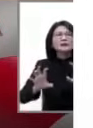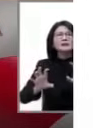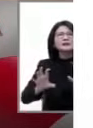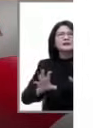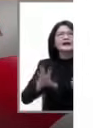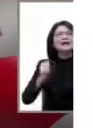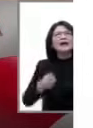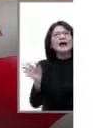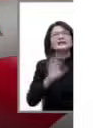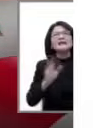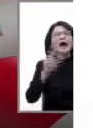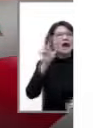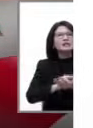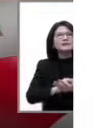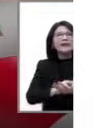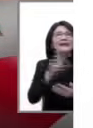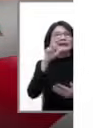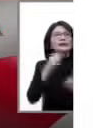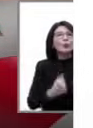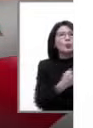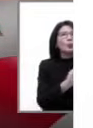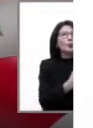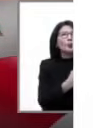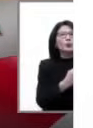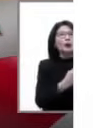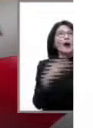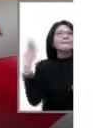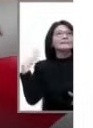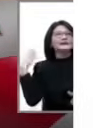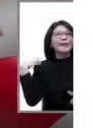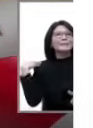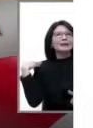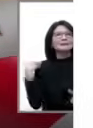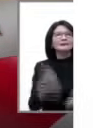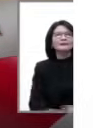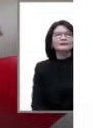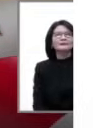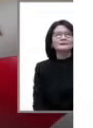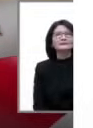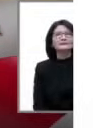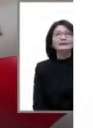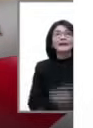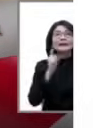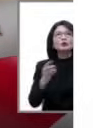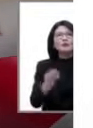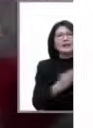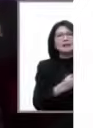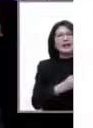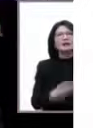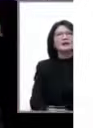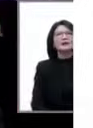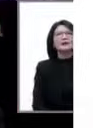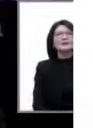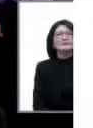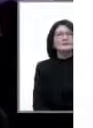di mata orang yang melihat pada aspek misalnya soal sopan santun itu bisa menjadi jadi poin Positif itu contoh makanya itu bisa jadi kalau kita